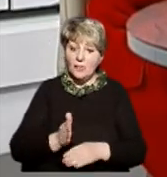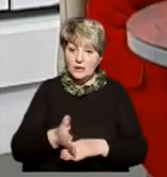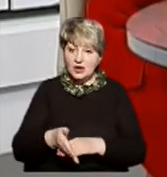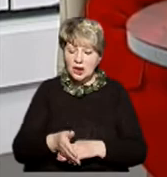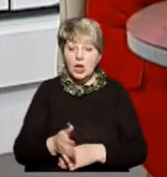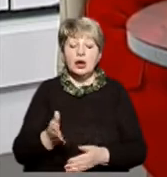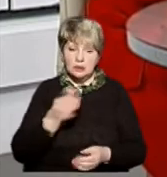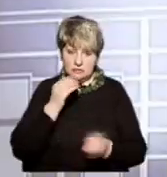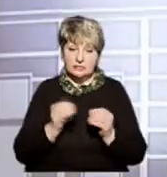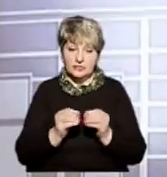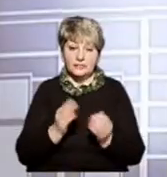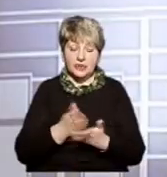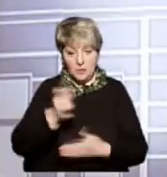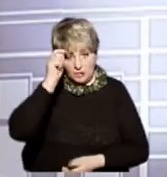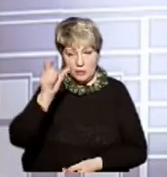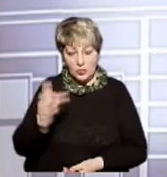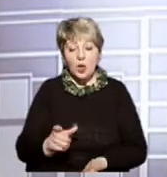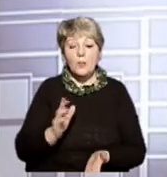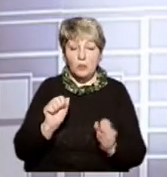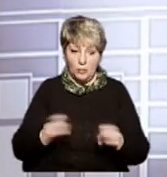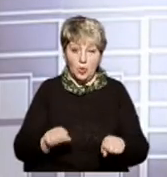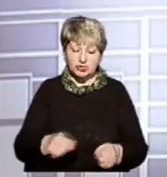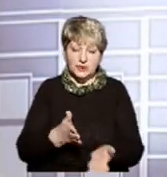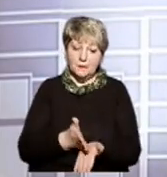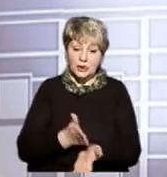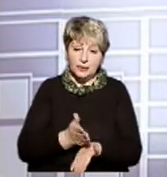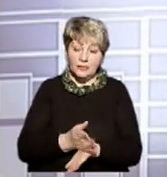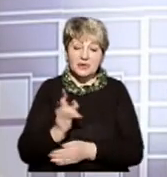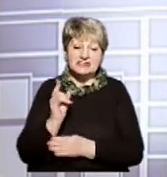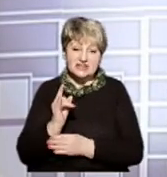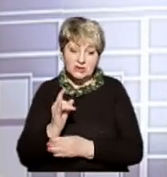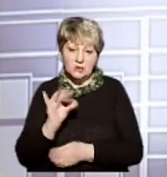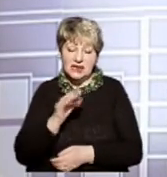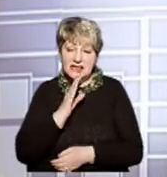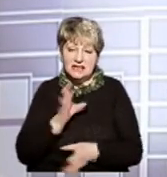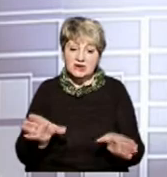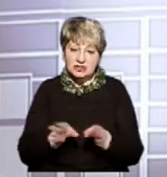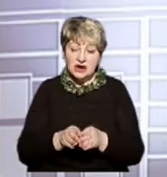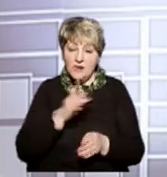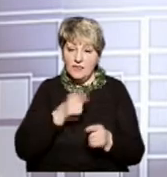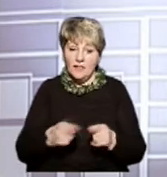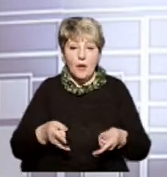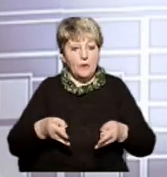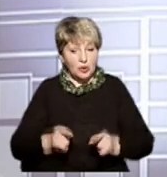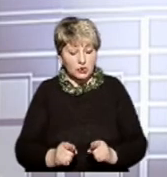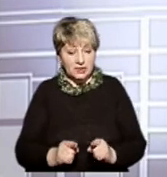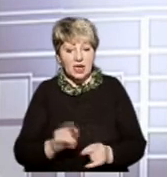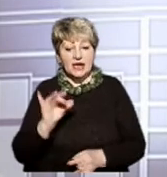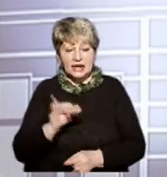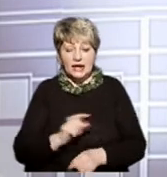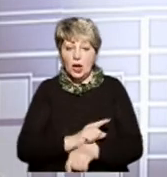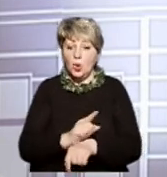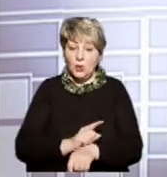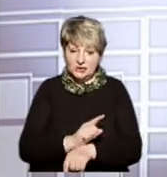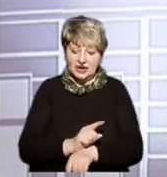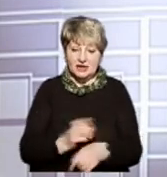Партнерські пологи у нас є. Чоловік може перебувати з дитинкою і з жінкою під час пологів. І ті